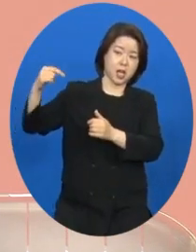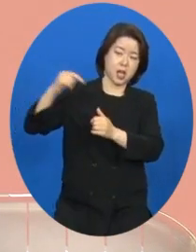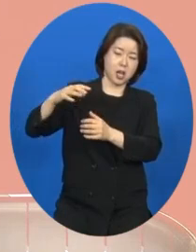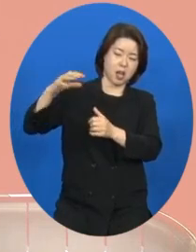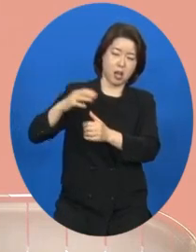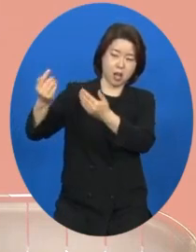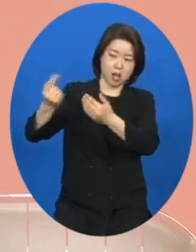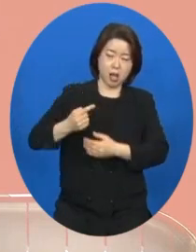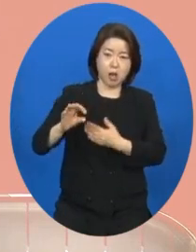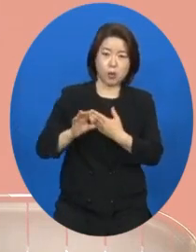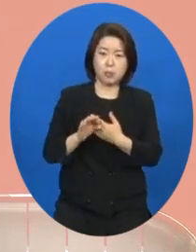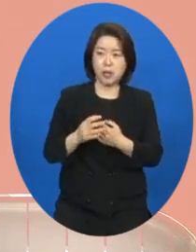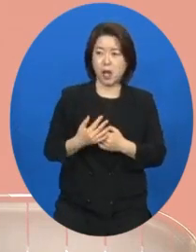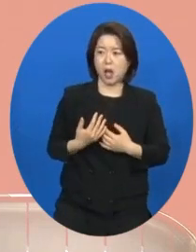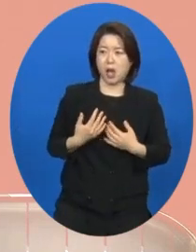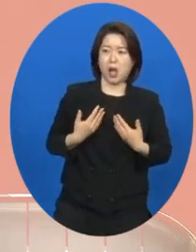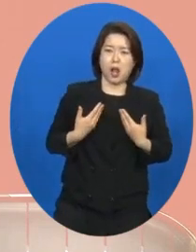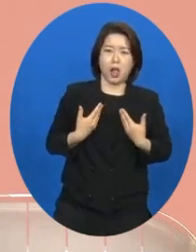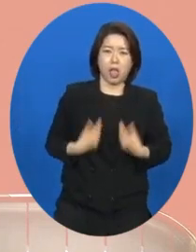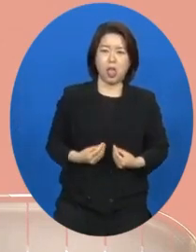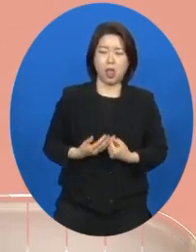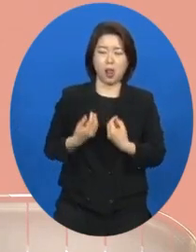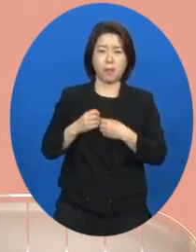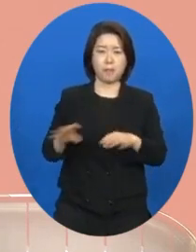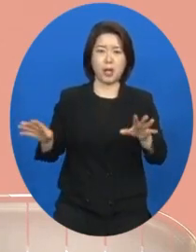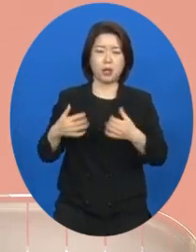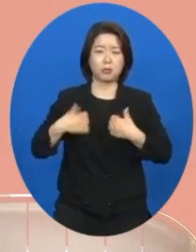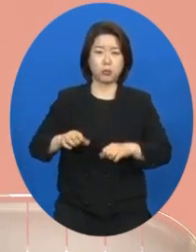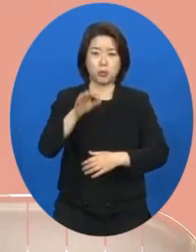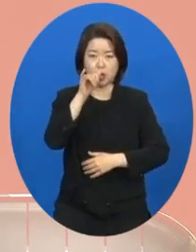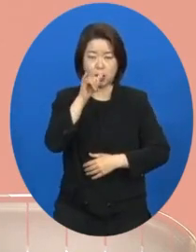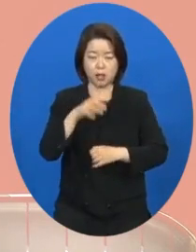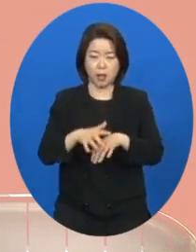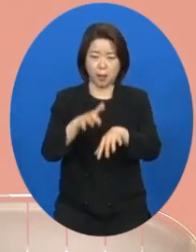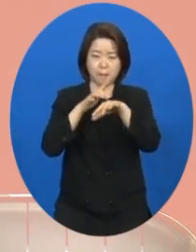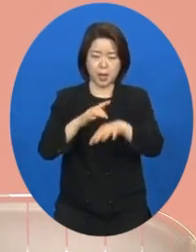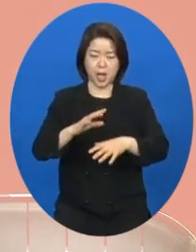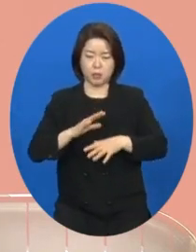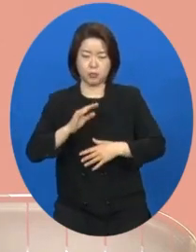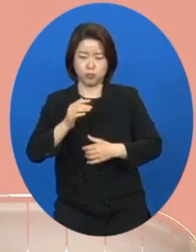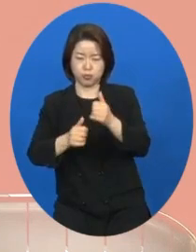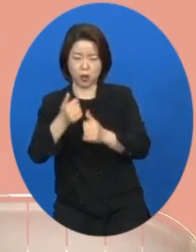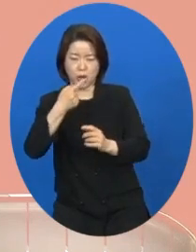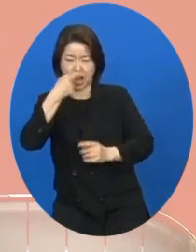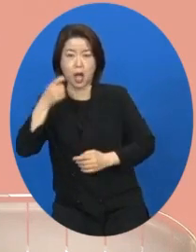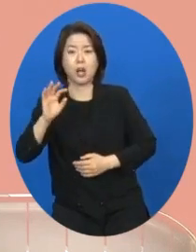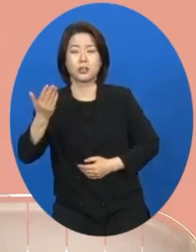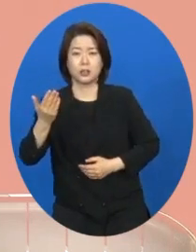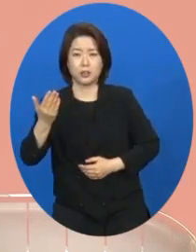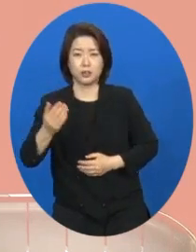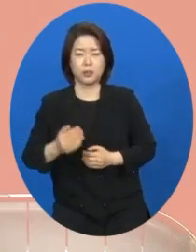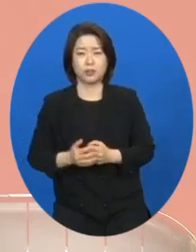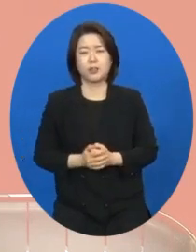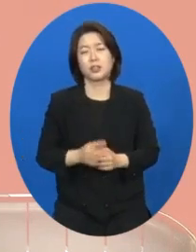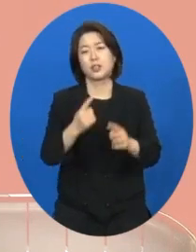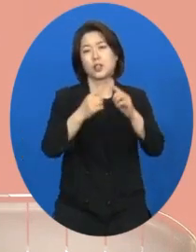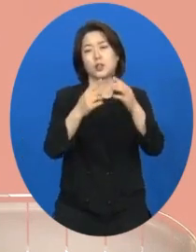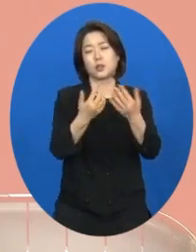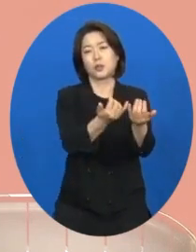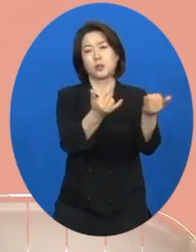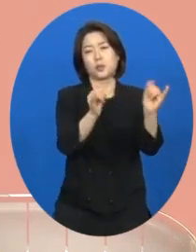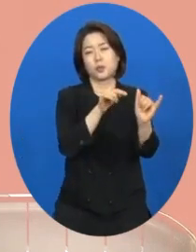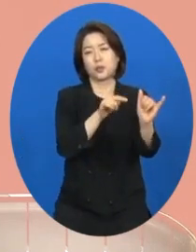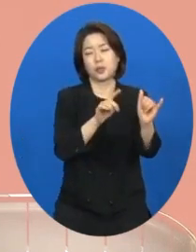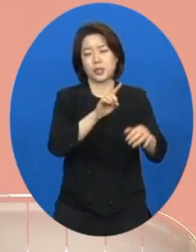다 깨져버리죠. 마귀는 무섭게 시험하고. 그런데 이 교회 공동체의 가장